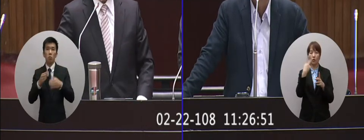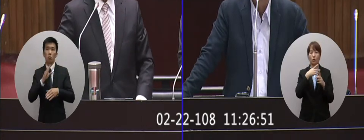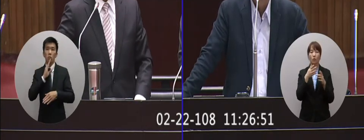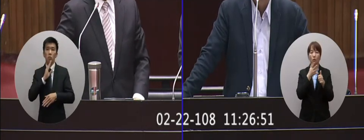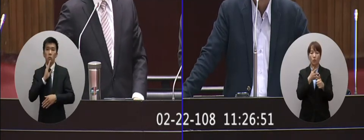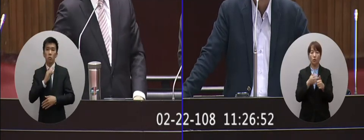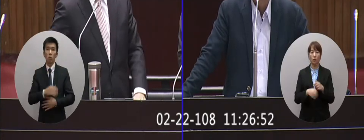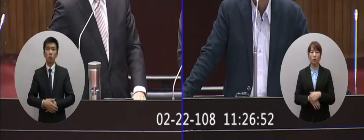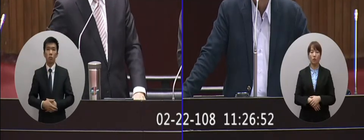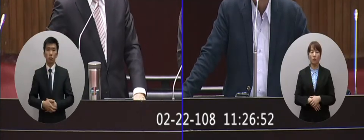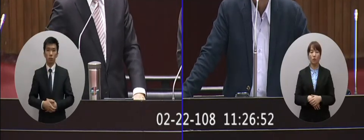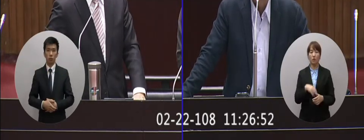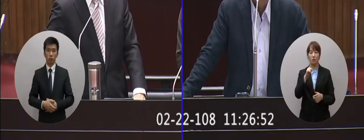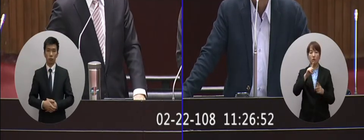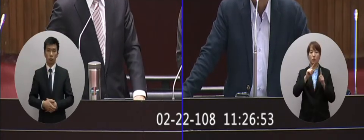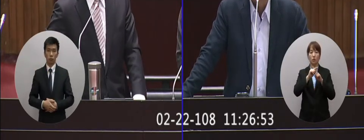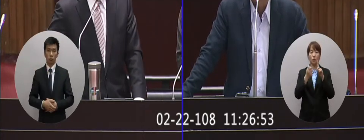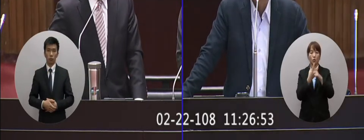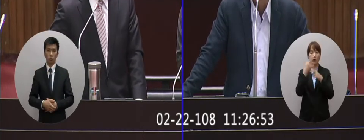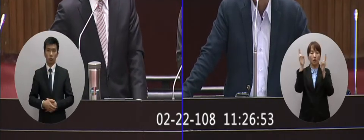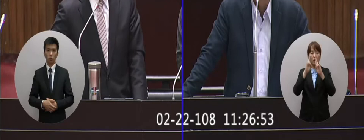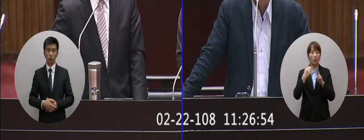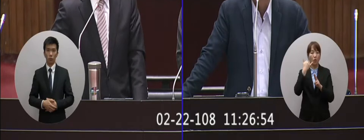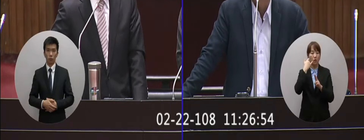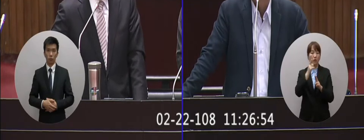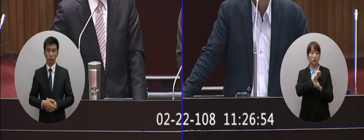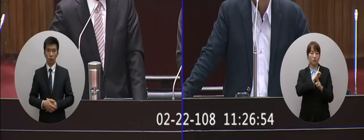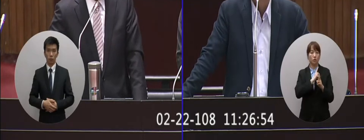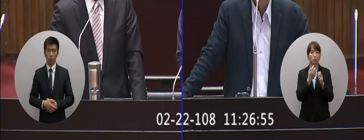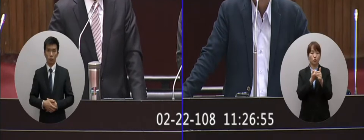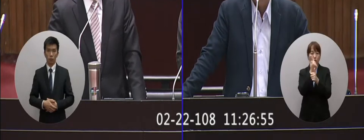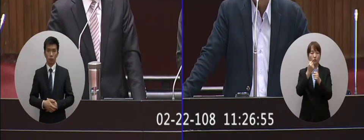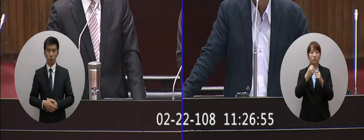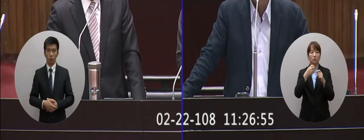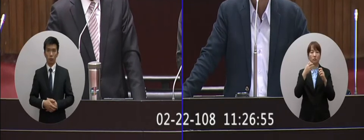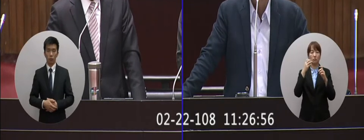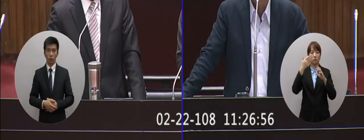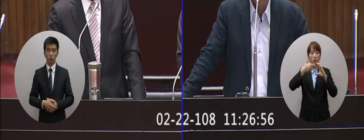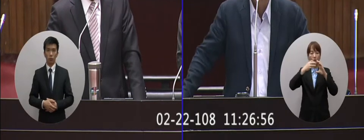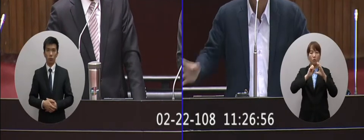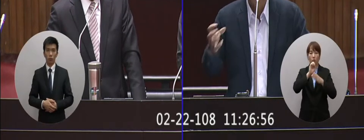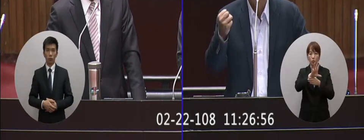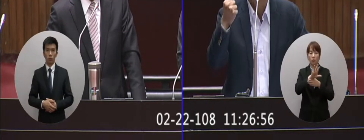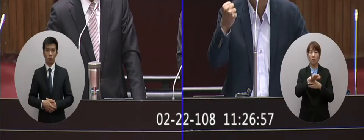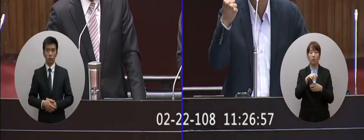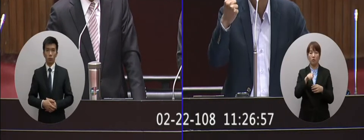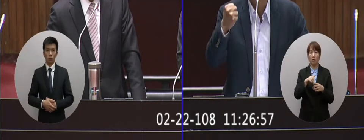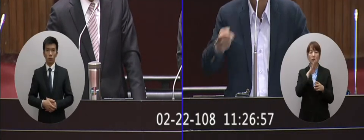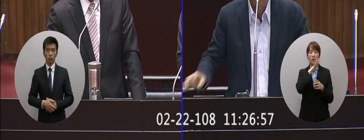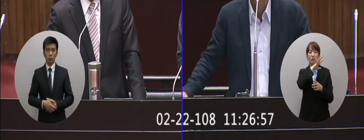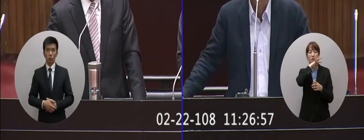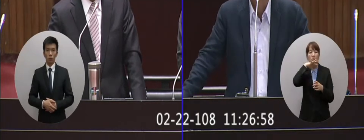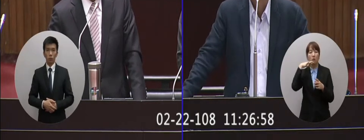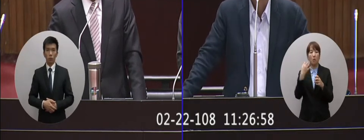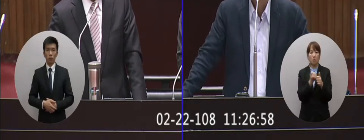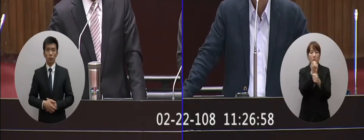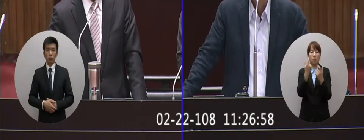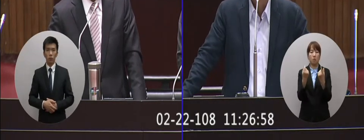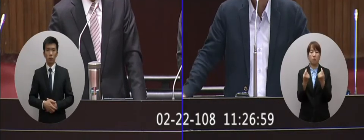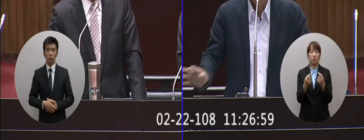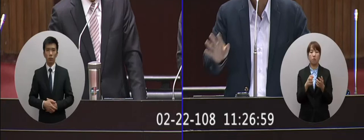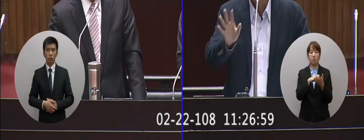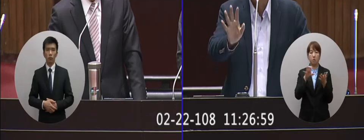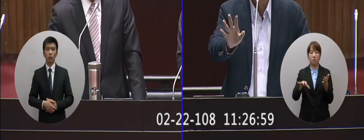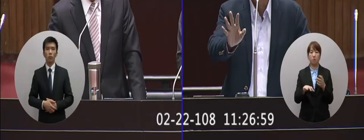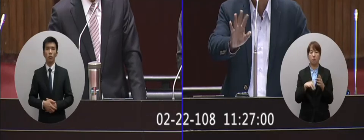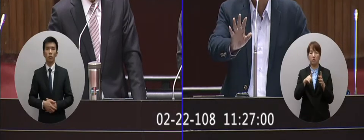讲，你像中华电信家己会当自主频道，这个就等于是一个垄断跟操纵，